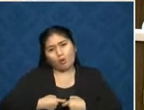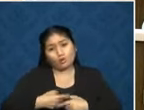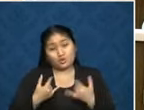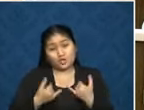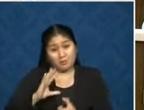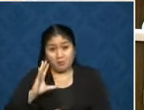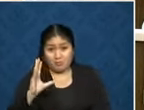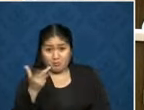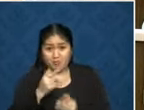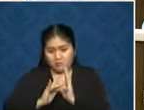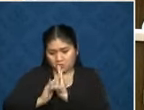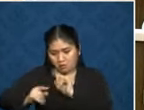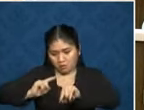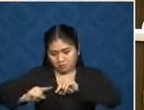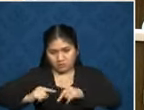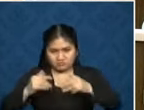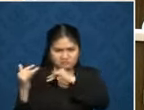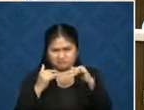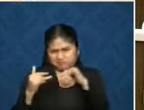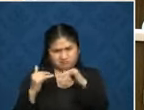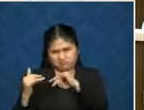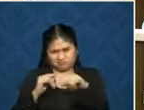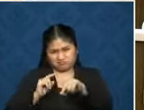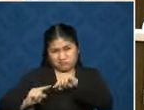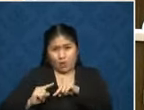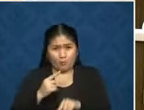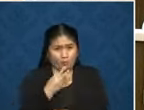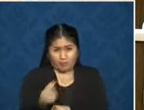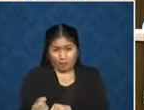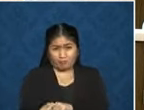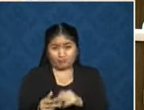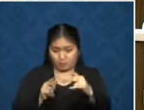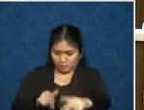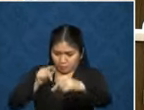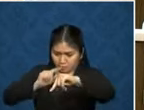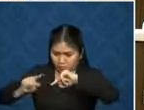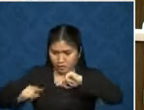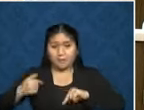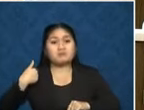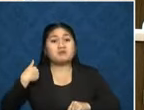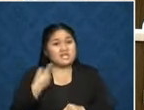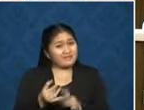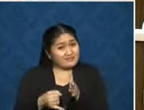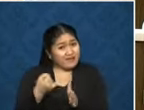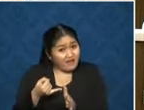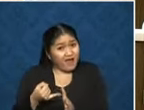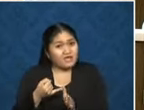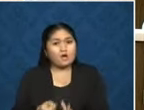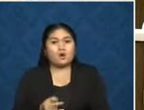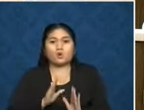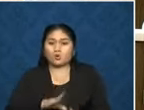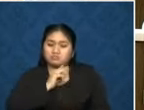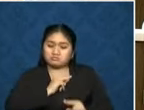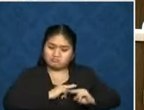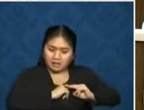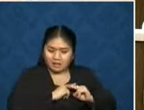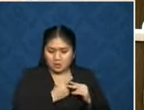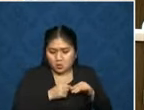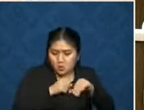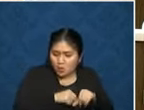ลที่การสื่อสารของคนบนโลกนี้รวดเร็วและสะดวกมากขึ้นจะอยู่แบบตัวใครตัวมันเหมือนเก่าไม่